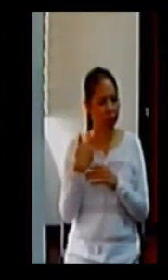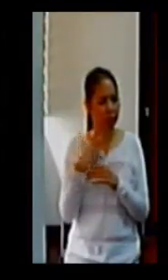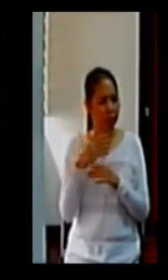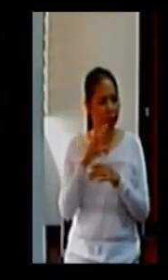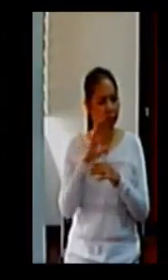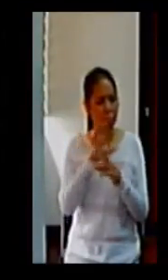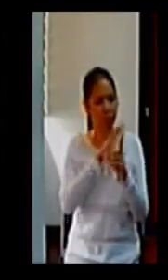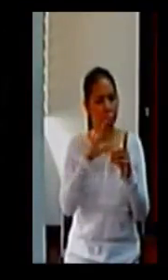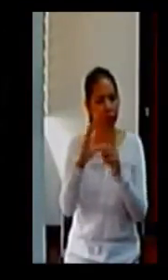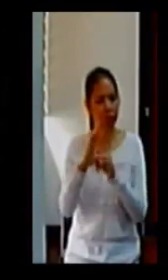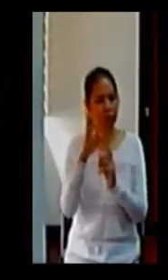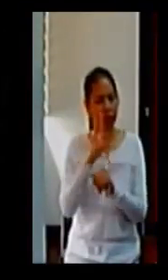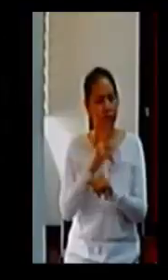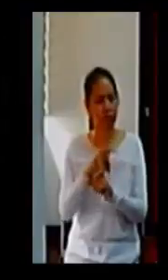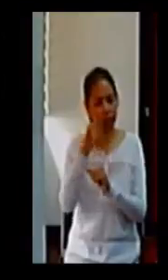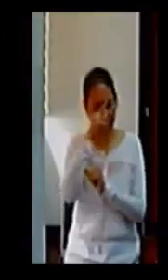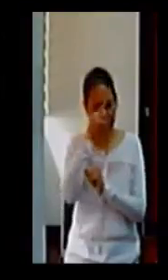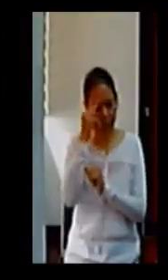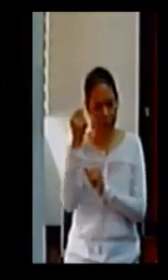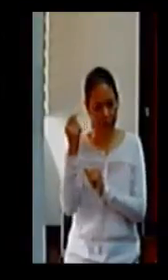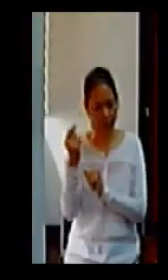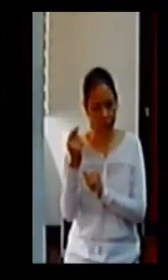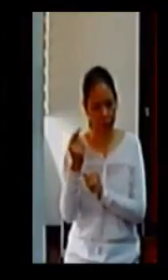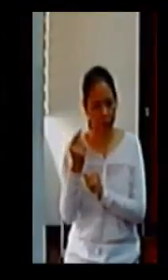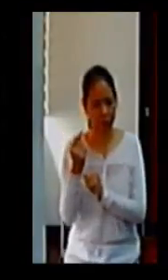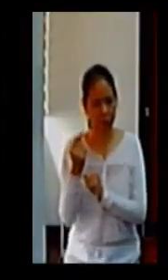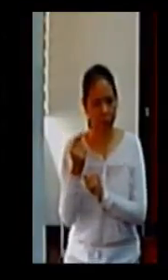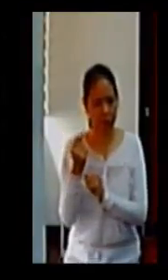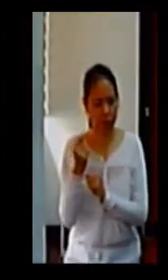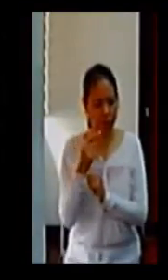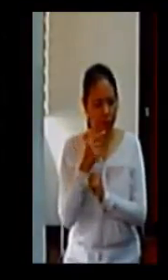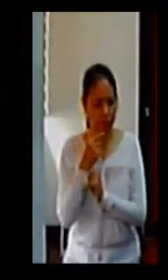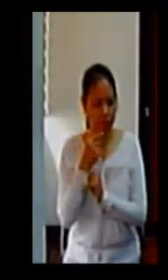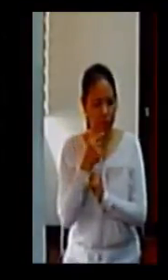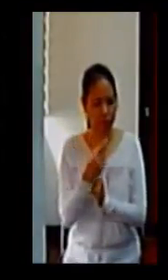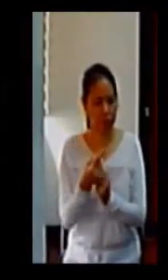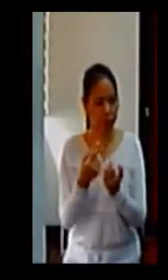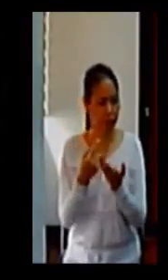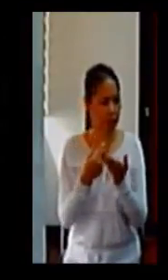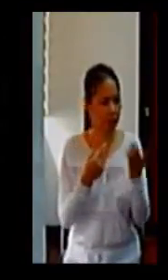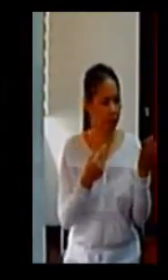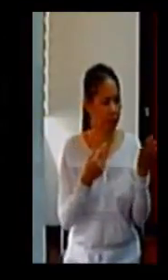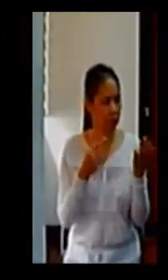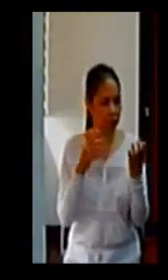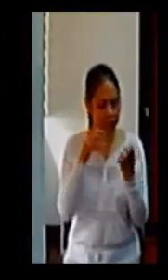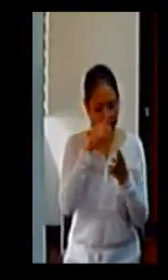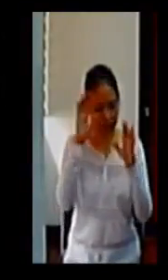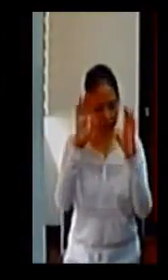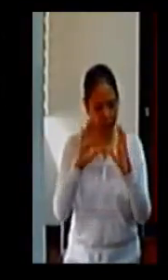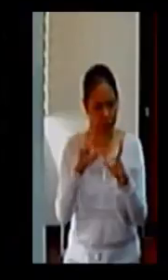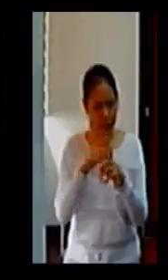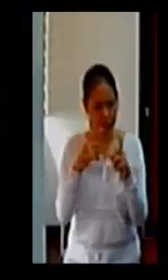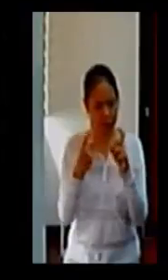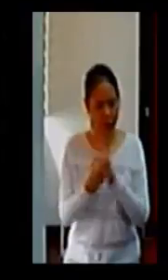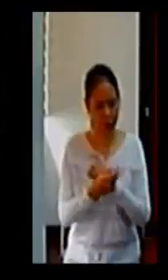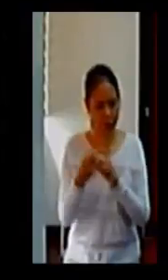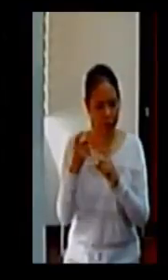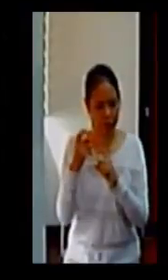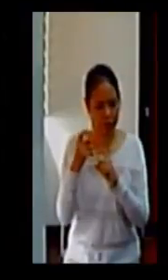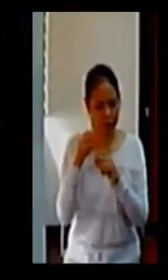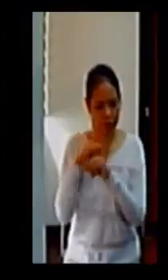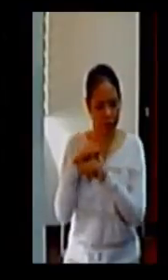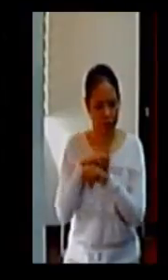no? Dahil sa, masasabi niyo ba, sa pagbabago ng klima, yung bang nakaapekto